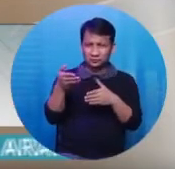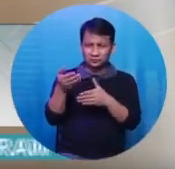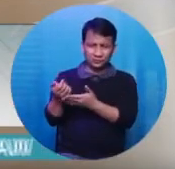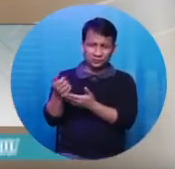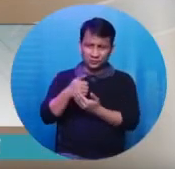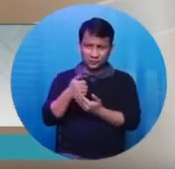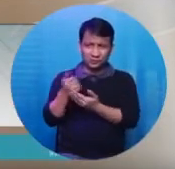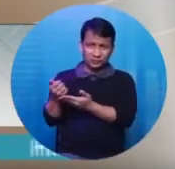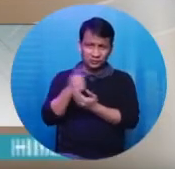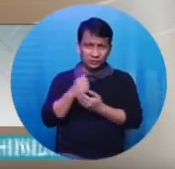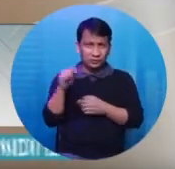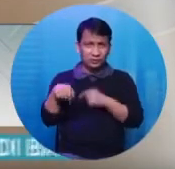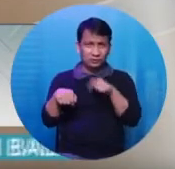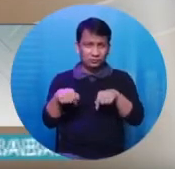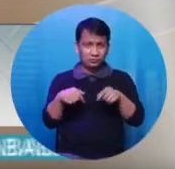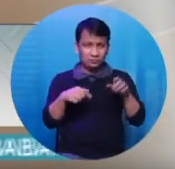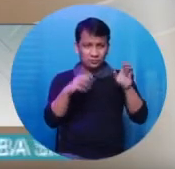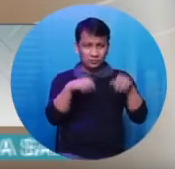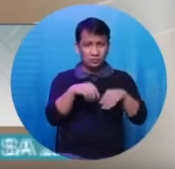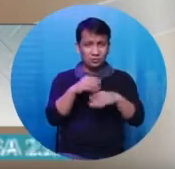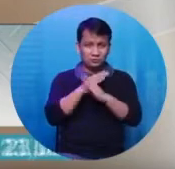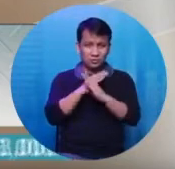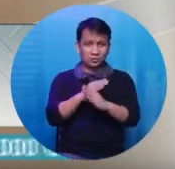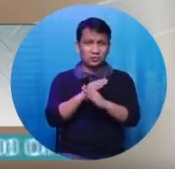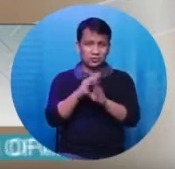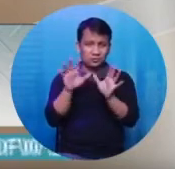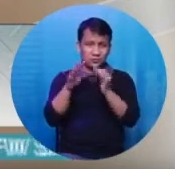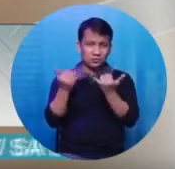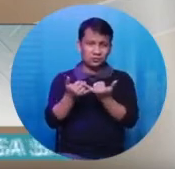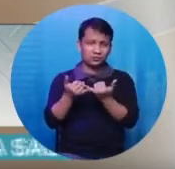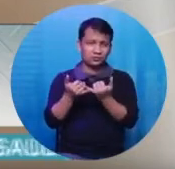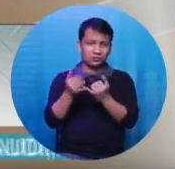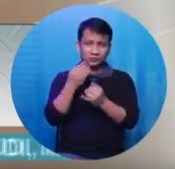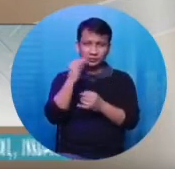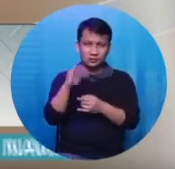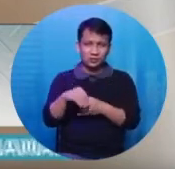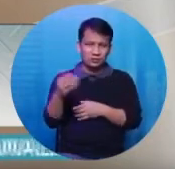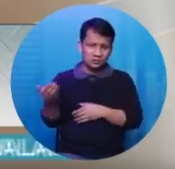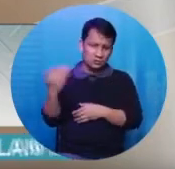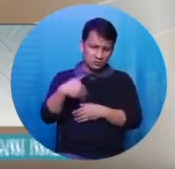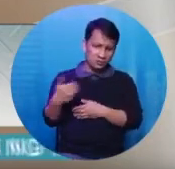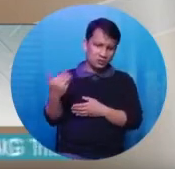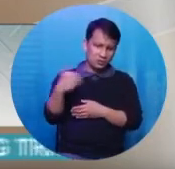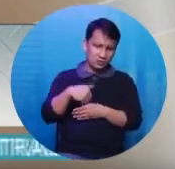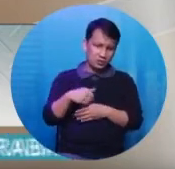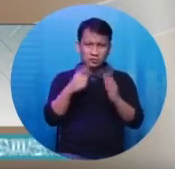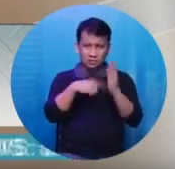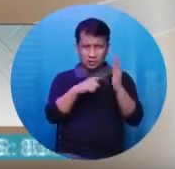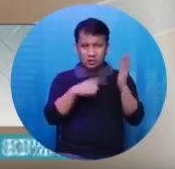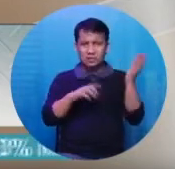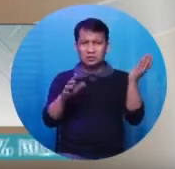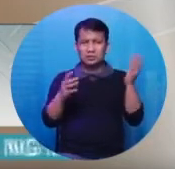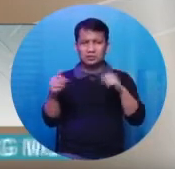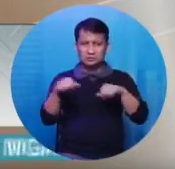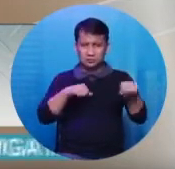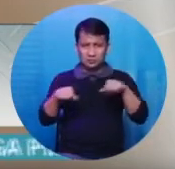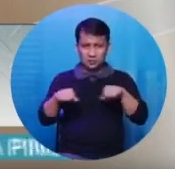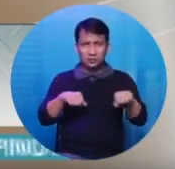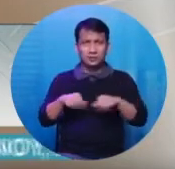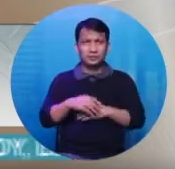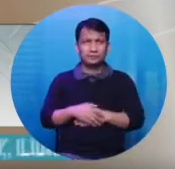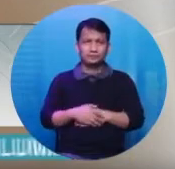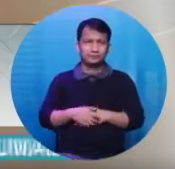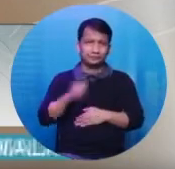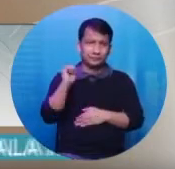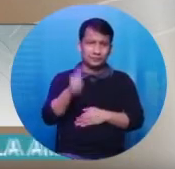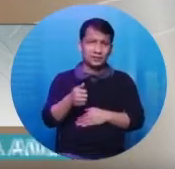pakitulungan na lang na makunan siya ng barangay protection order. Opo, sir. Sige, papuntahin niyo na lang dito, sir, para ma-actionan na po.